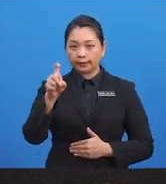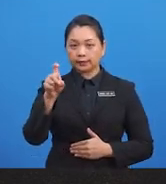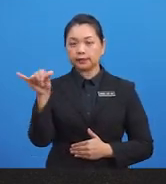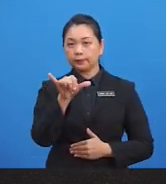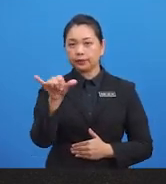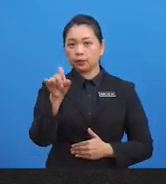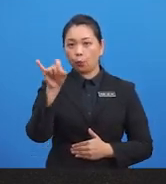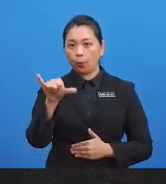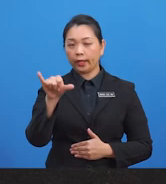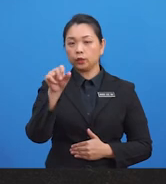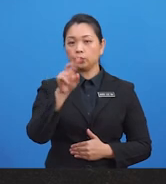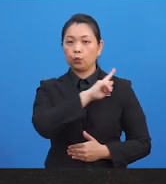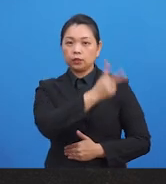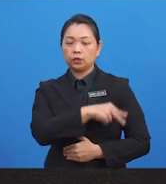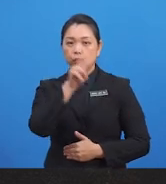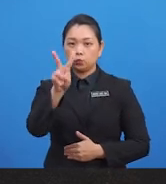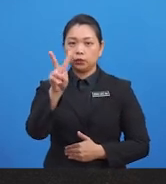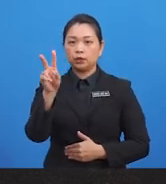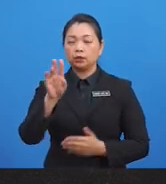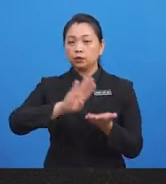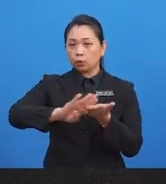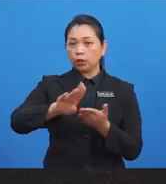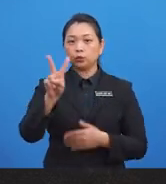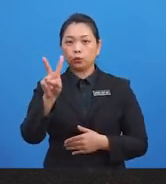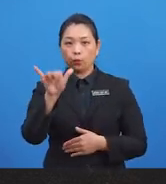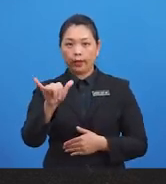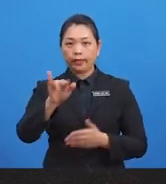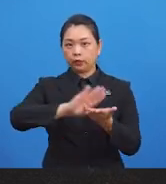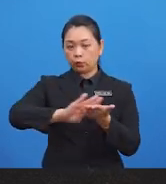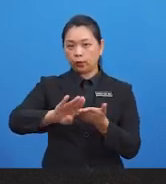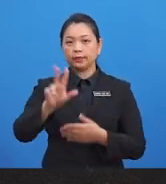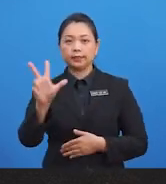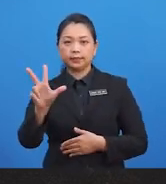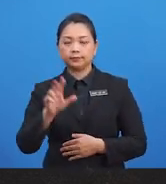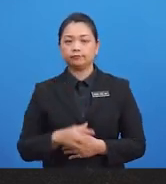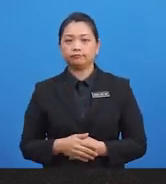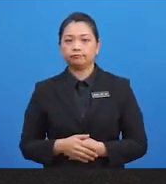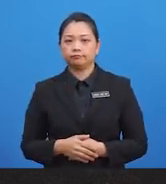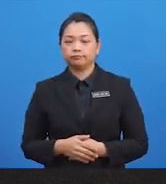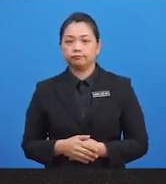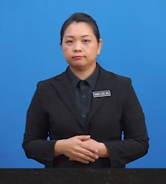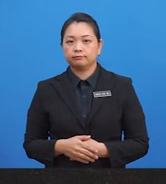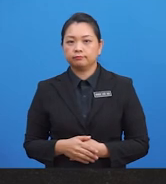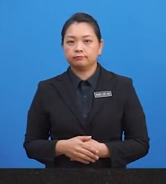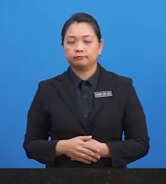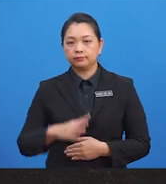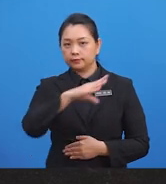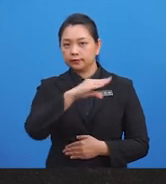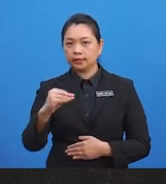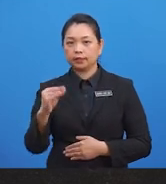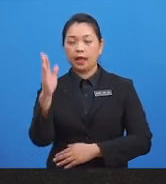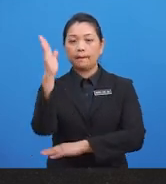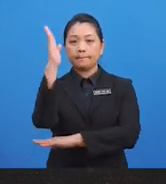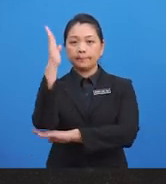Y kuasa 2 tolak 2Y tolak 3